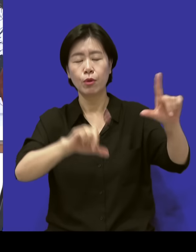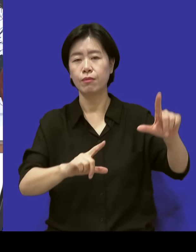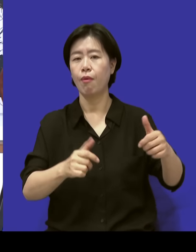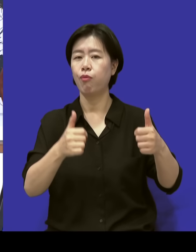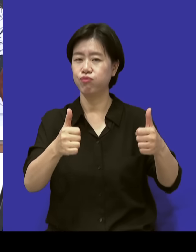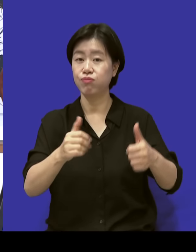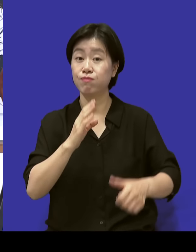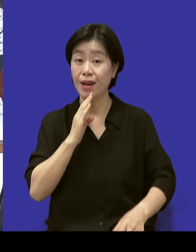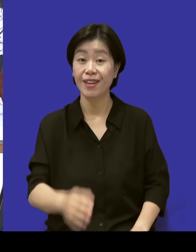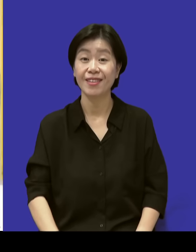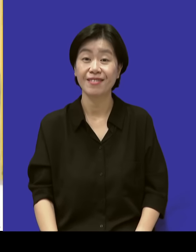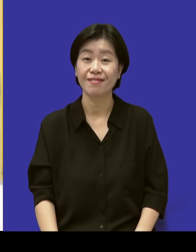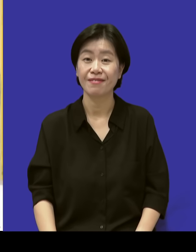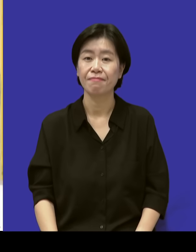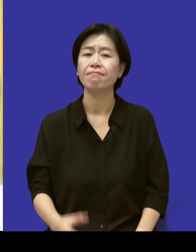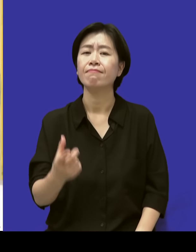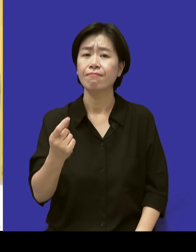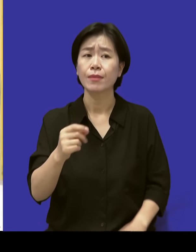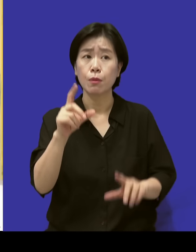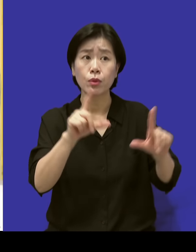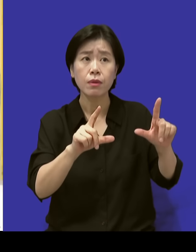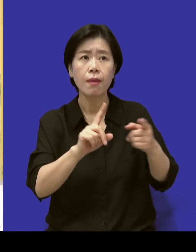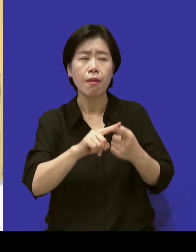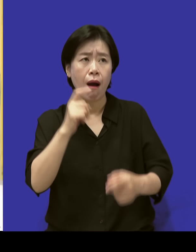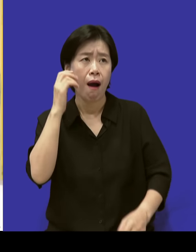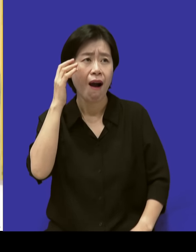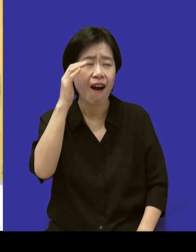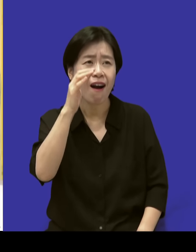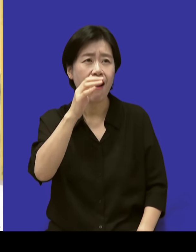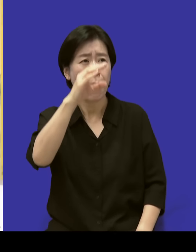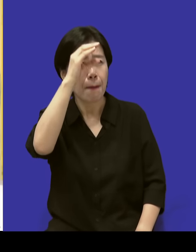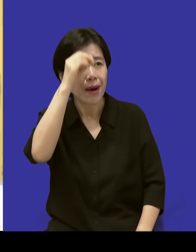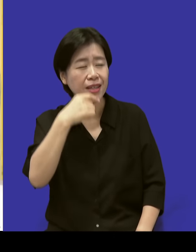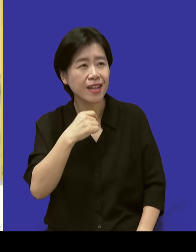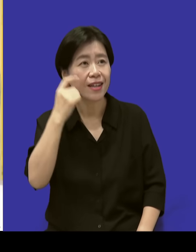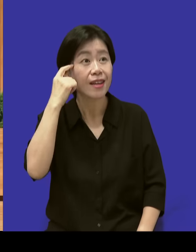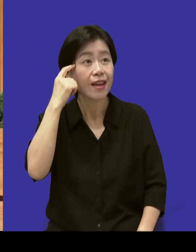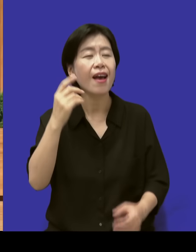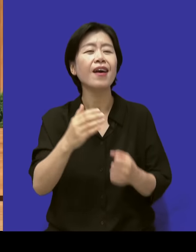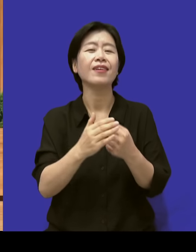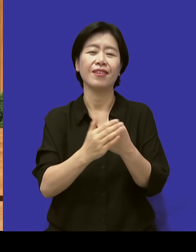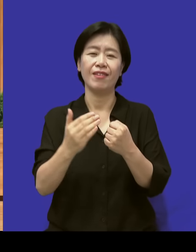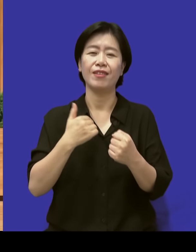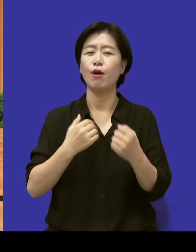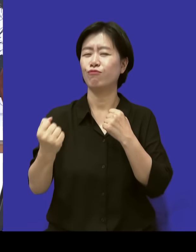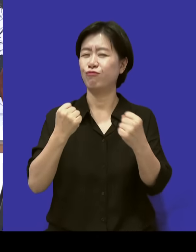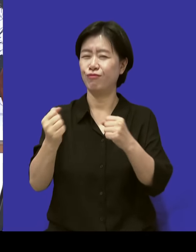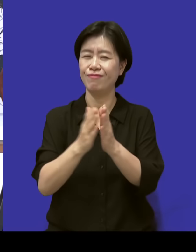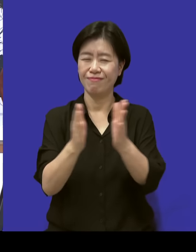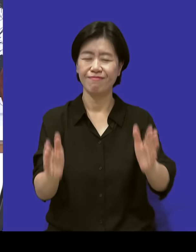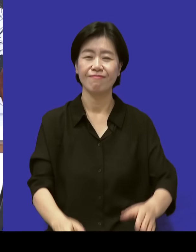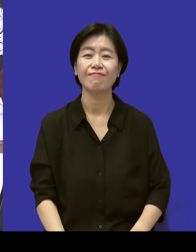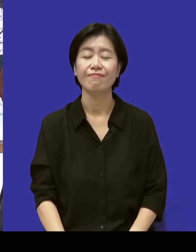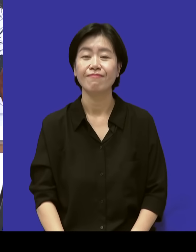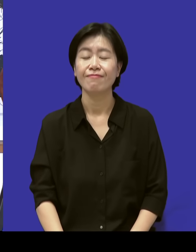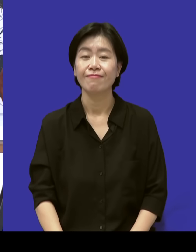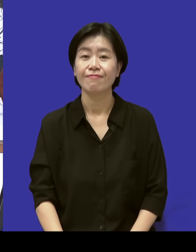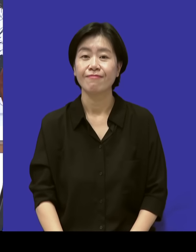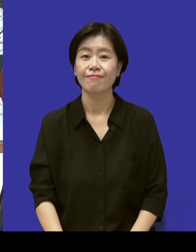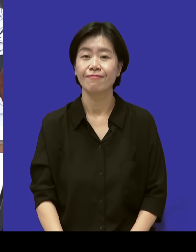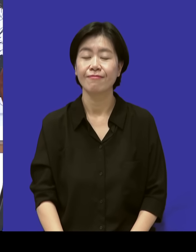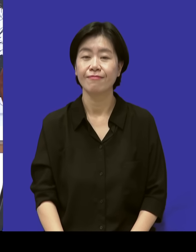슈퍼맨의 모습이니까 네, 그 모습이 되게 동경이 돼서 아, 그래서 운동을 하게 되죠. 네, 계속 운동을 열심히 했습니다. 막 먹고 아니 근데 네.